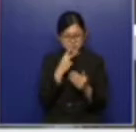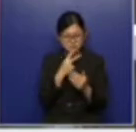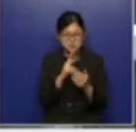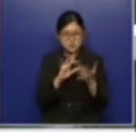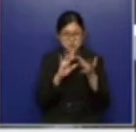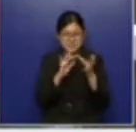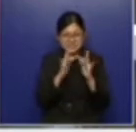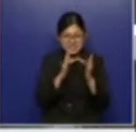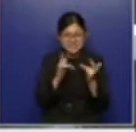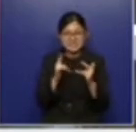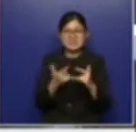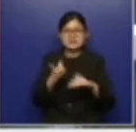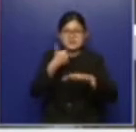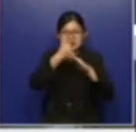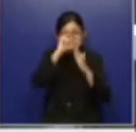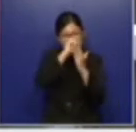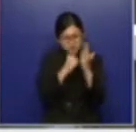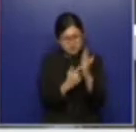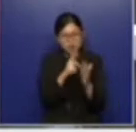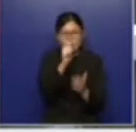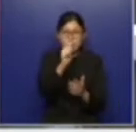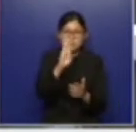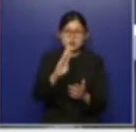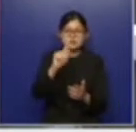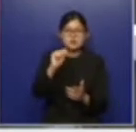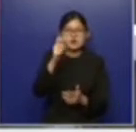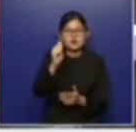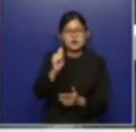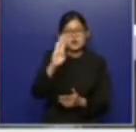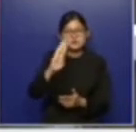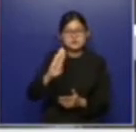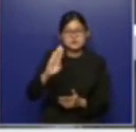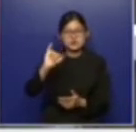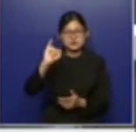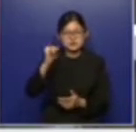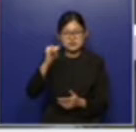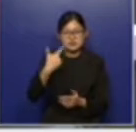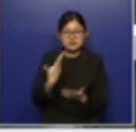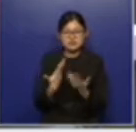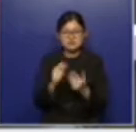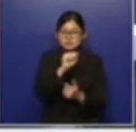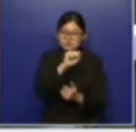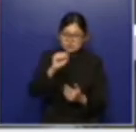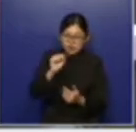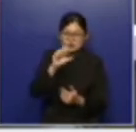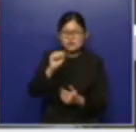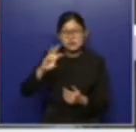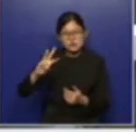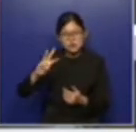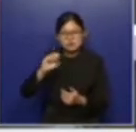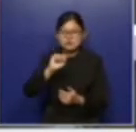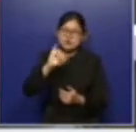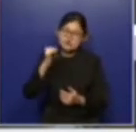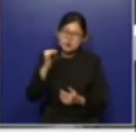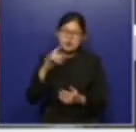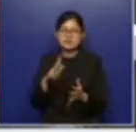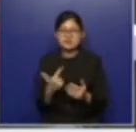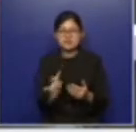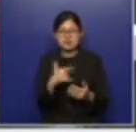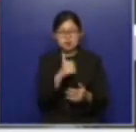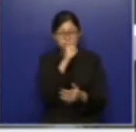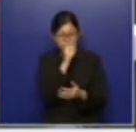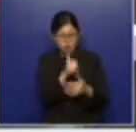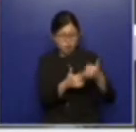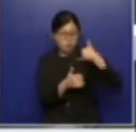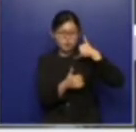านกำนันผู้ใหญ่อบต. อบจ.สท.สจ.สส.ท่านลองเอามือถือโ